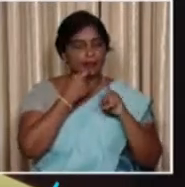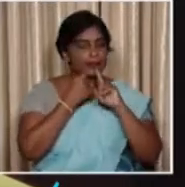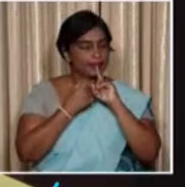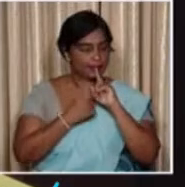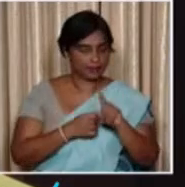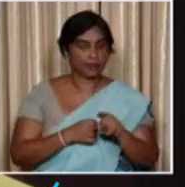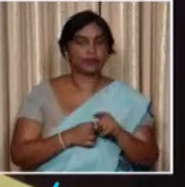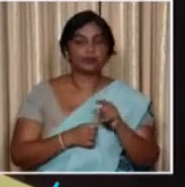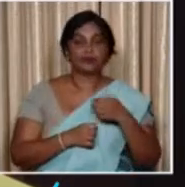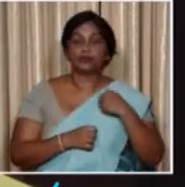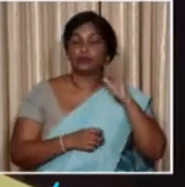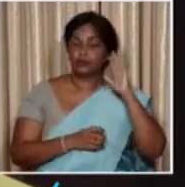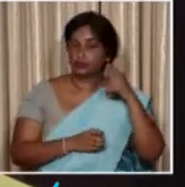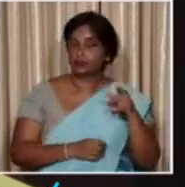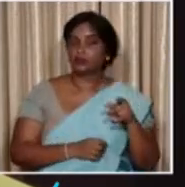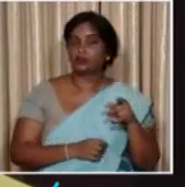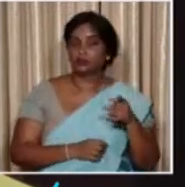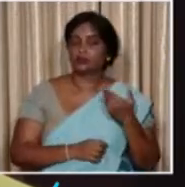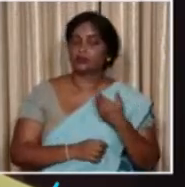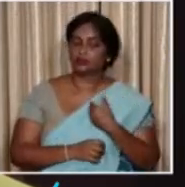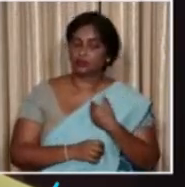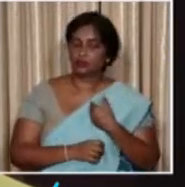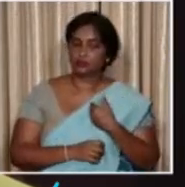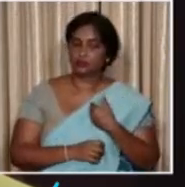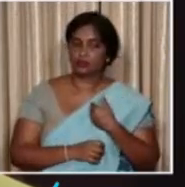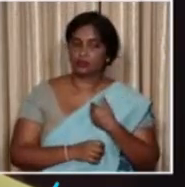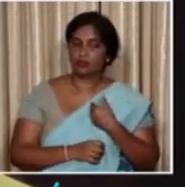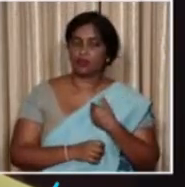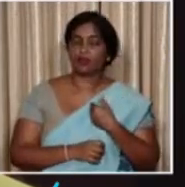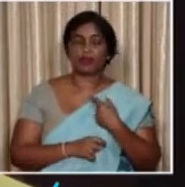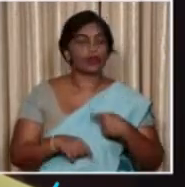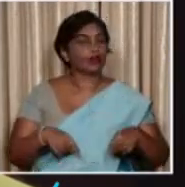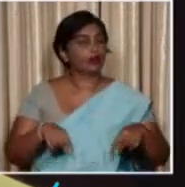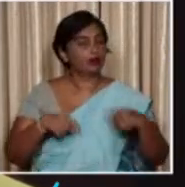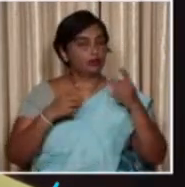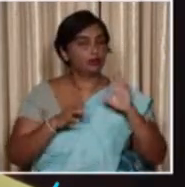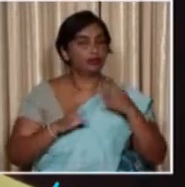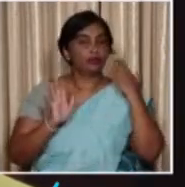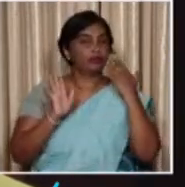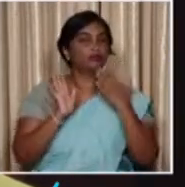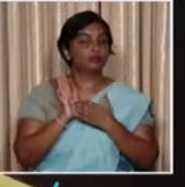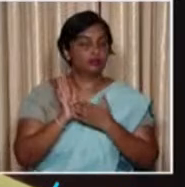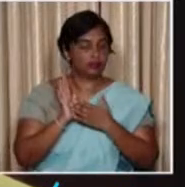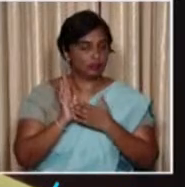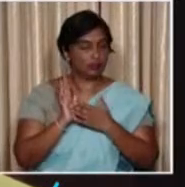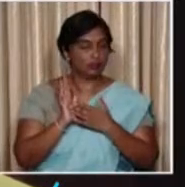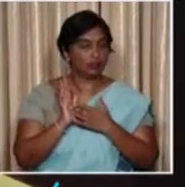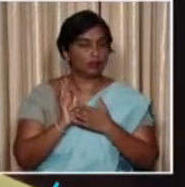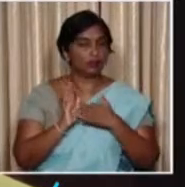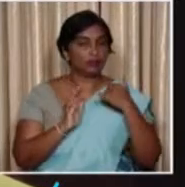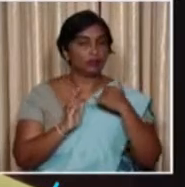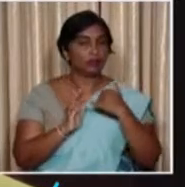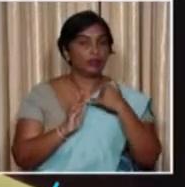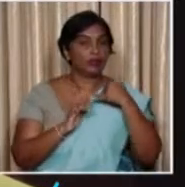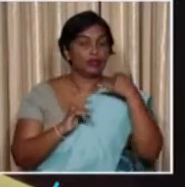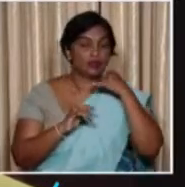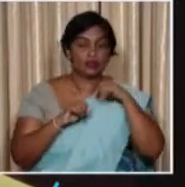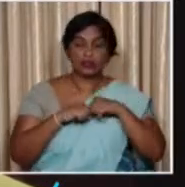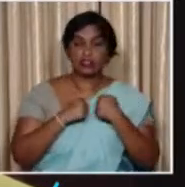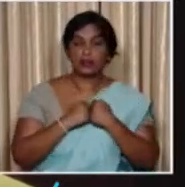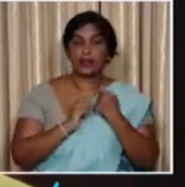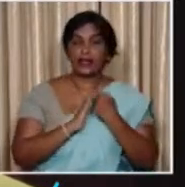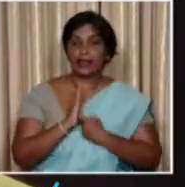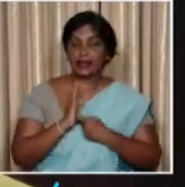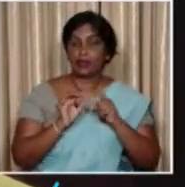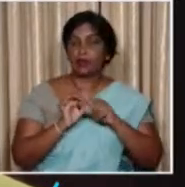කරලා තිබෙනවා. විශේෂයෙන්ම අපි මේ තර්ක වෙනුවෙන් ඉදිරිපත් වුණු සමගි නීති